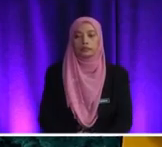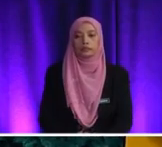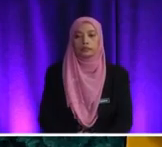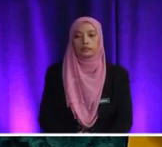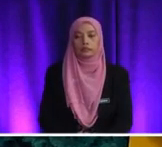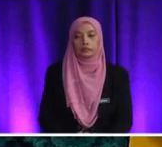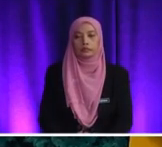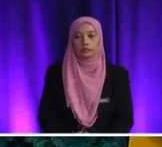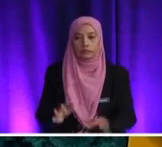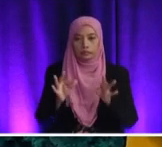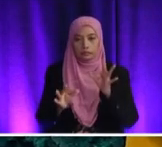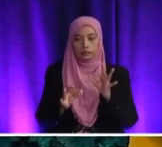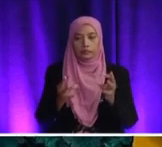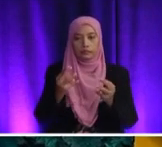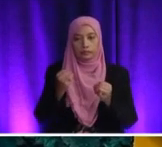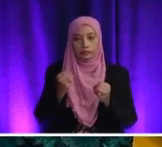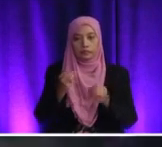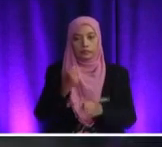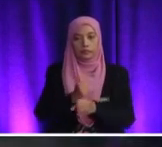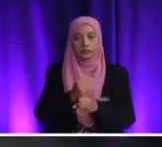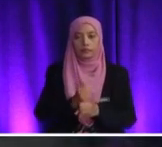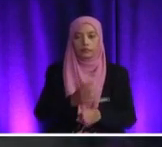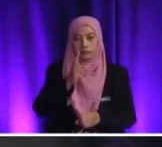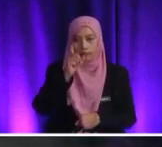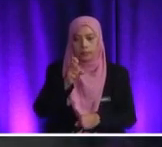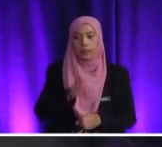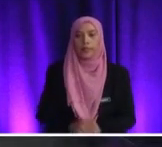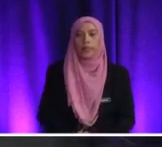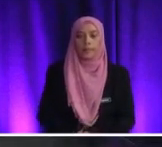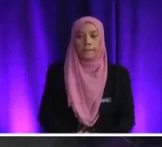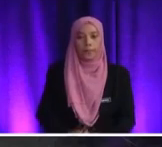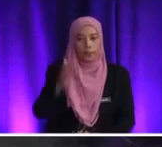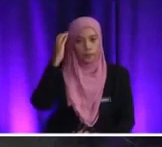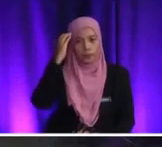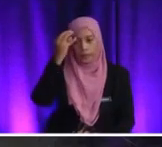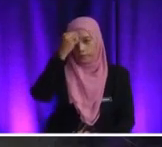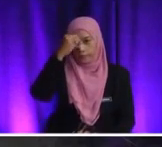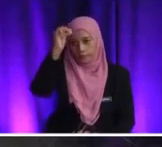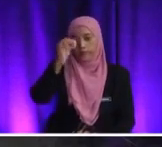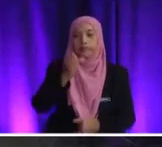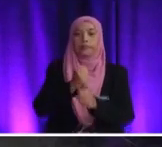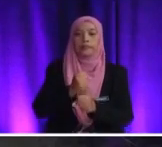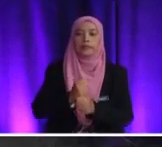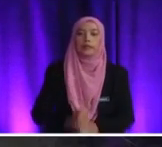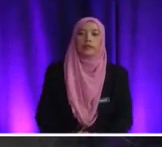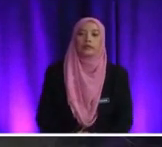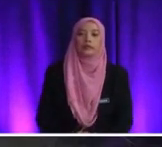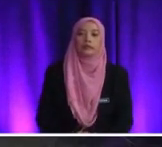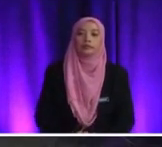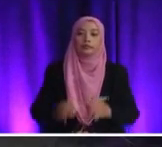pelbagai kemahiran kita tanya ada editan lagi-lagi ideal kawan-kawan 21 yang terakhir